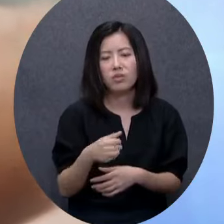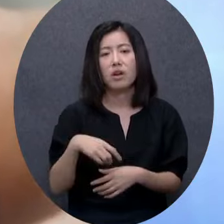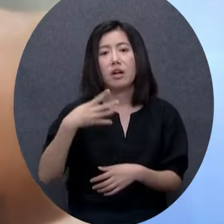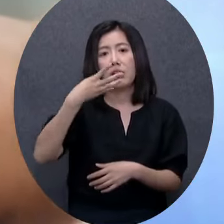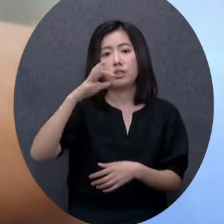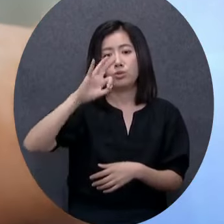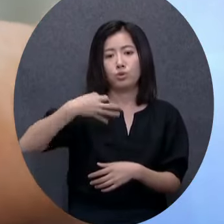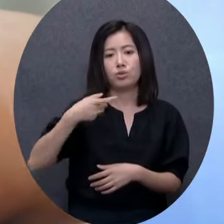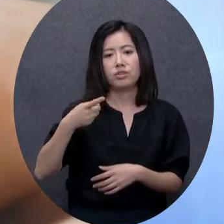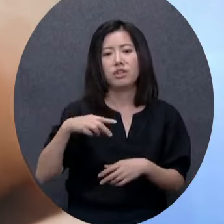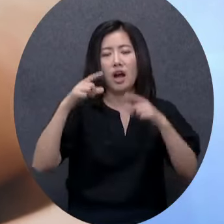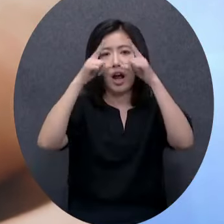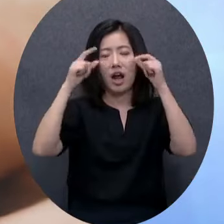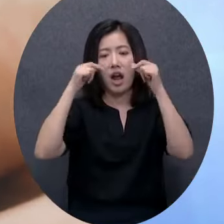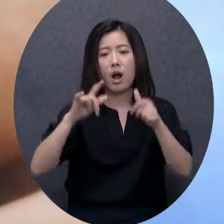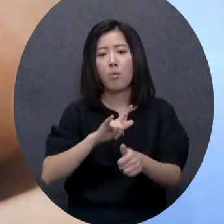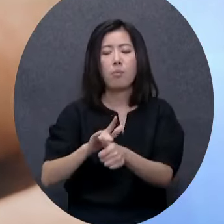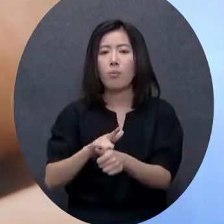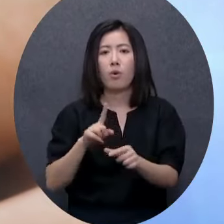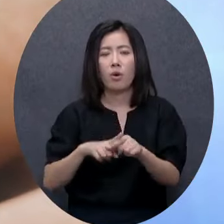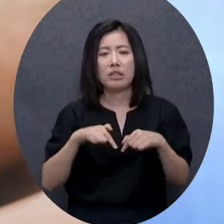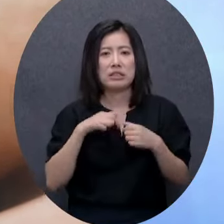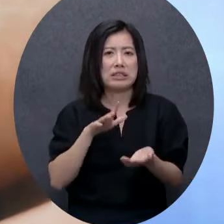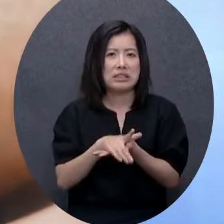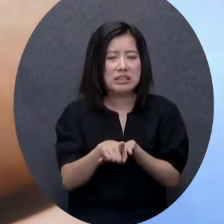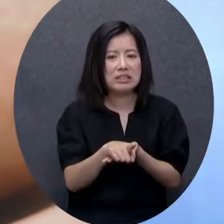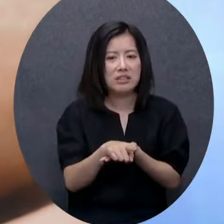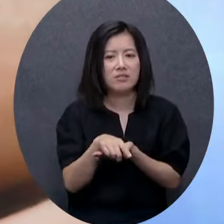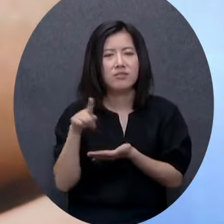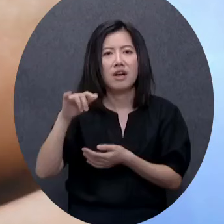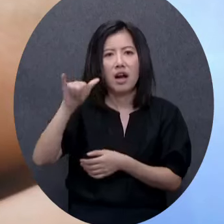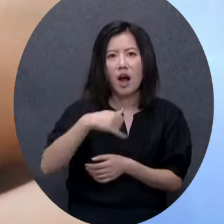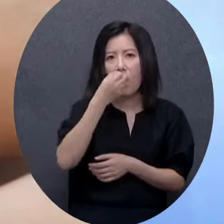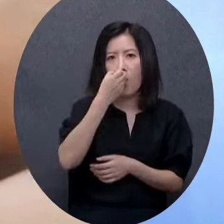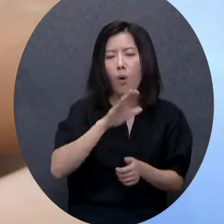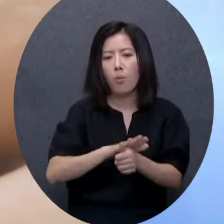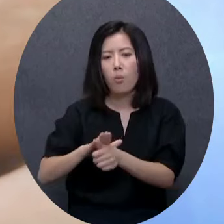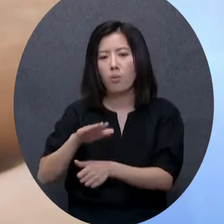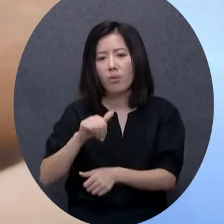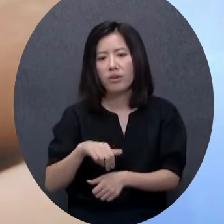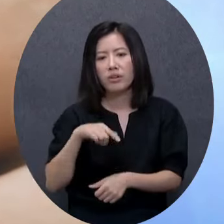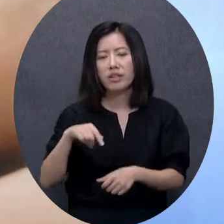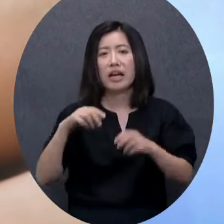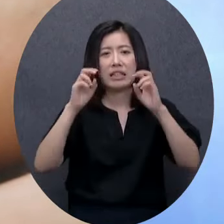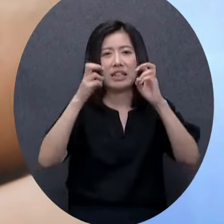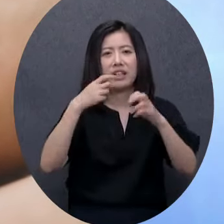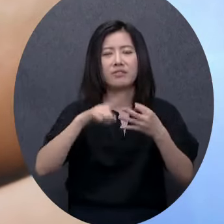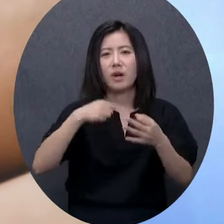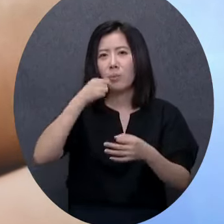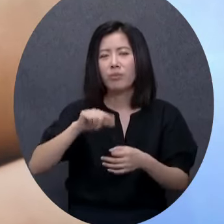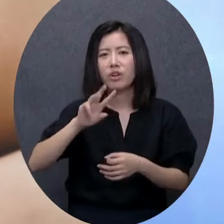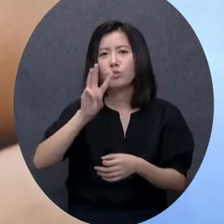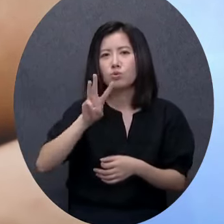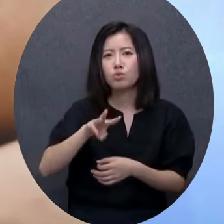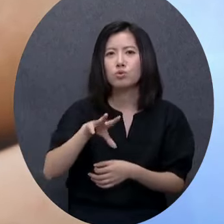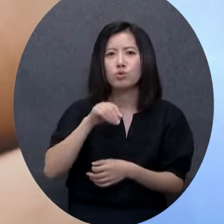四川的中國大熊貓保護研究中心專家亦都會留港協助。 有一個叫做收水期，